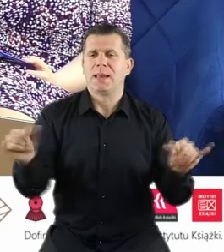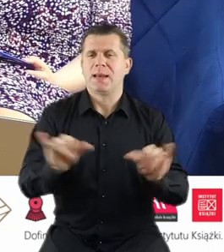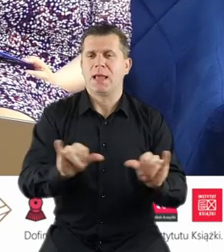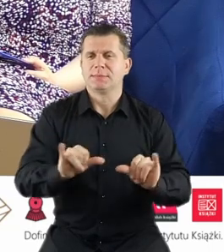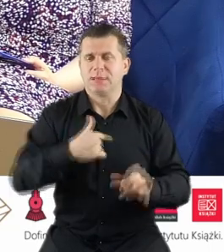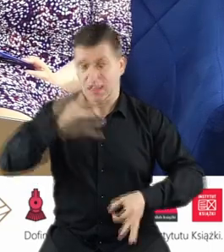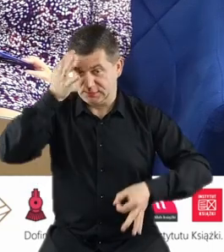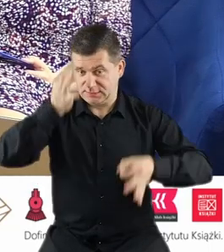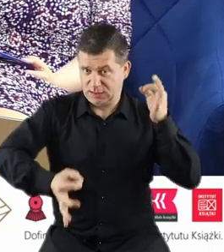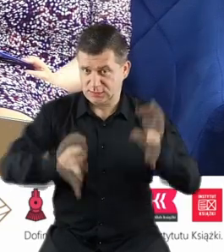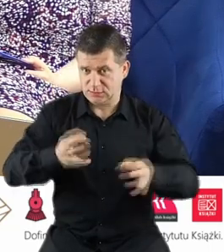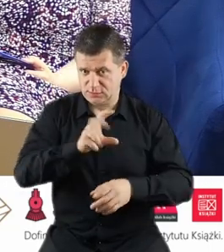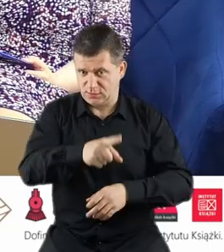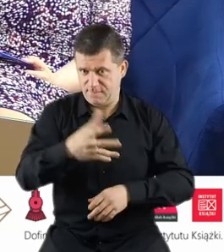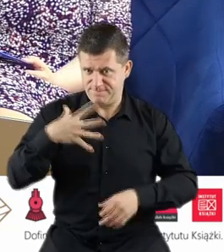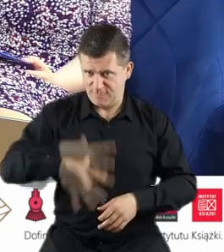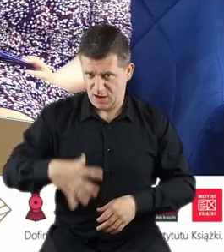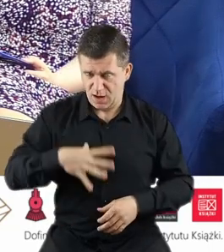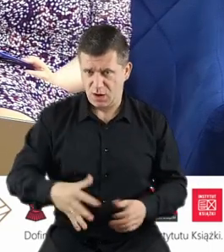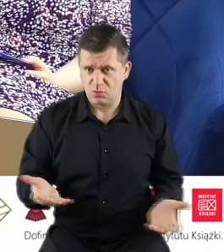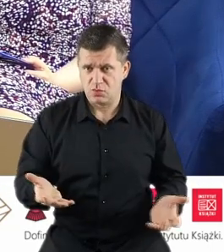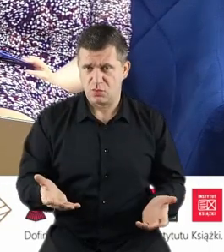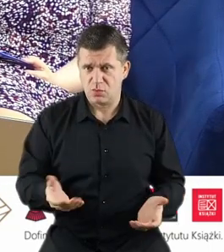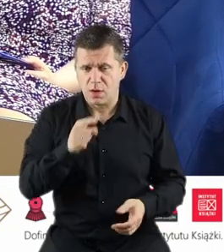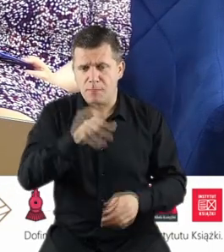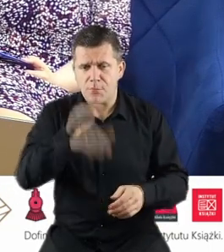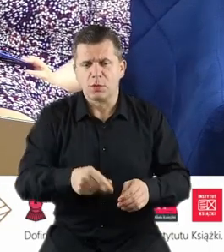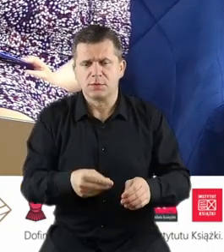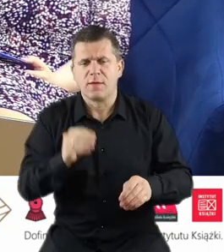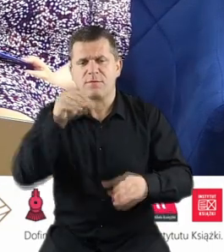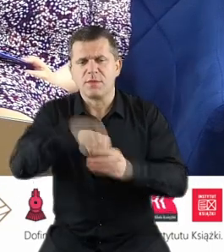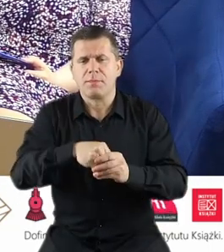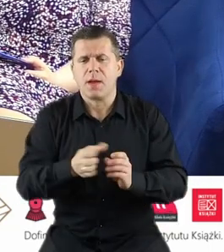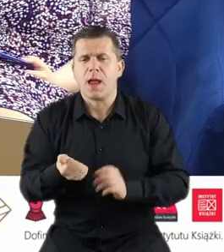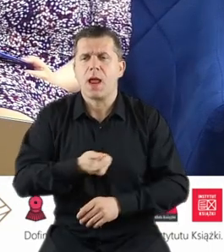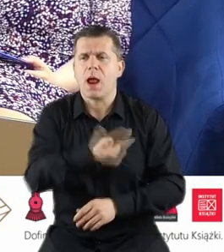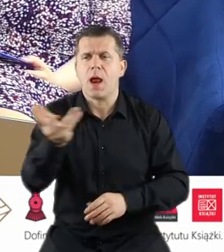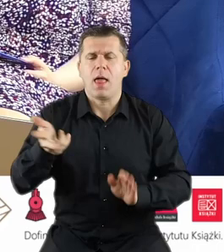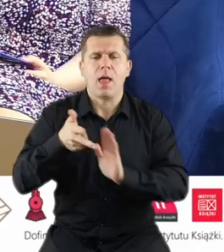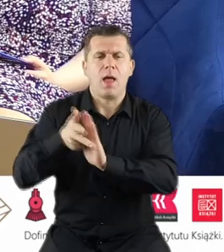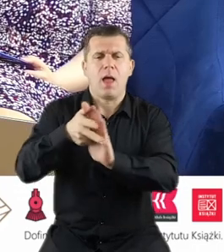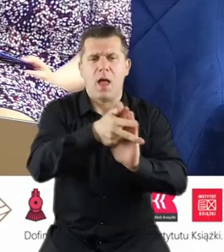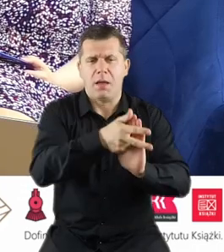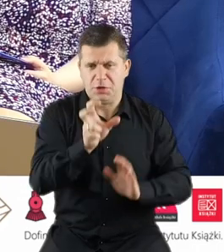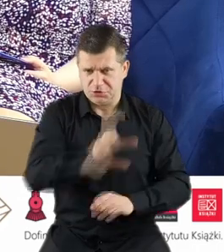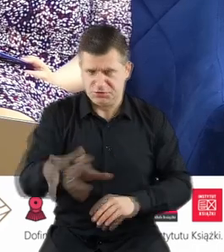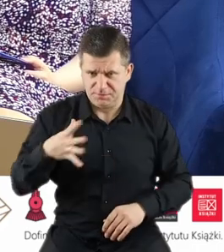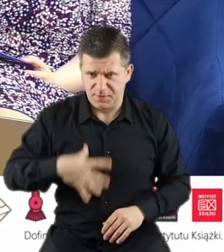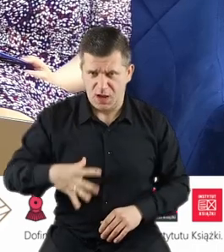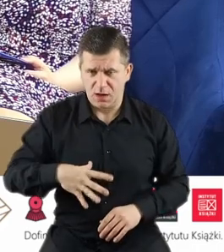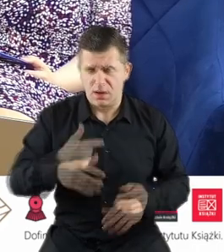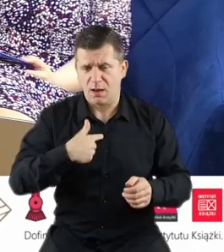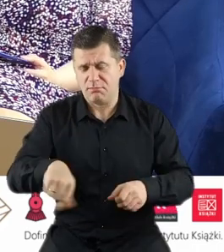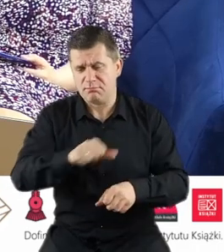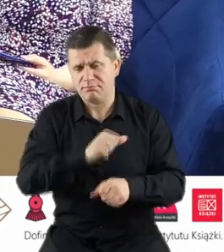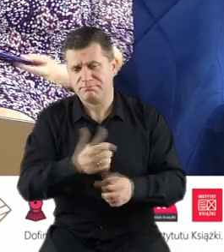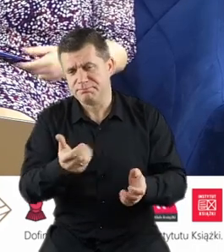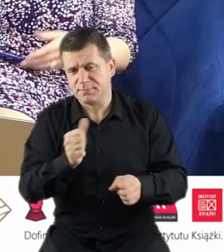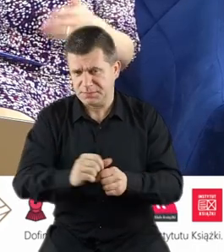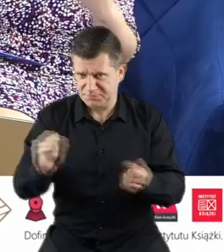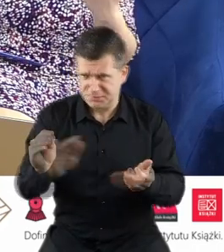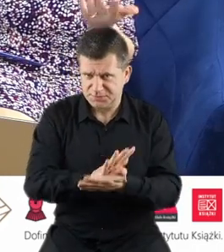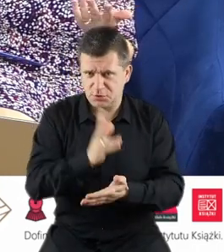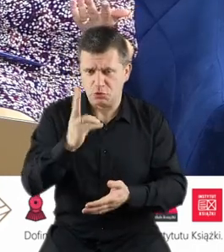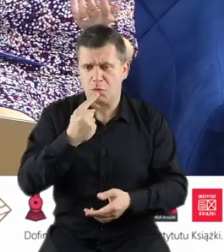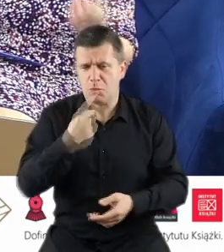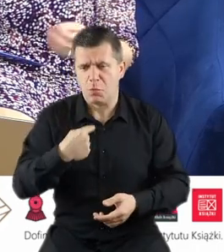zastanawiałam, czy jest to warte zachodu, jeżeli tam może być kilka kamer, do których jesteśmy przyzwyczajeni, bo one właściwie no, mówią nam, że ktoś